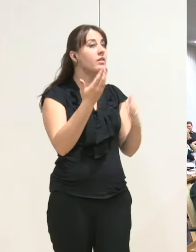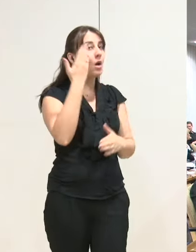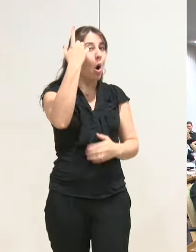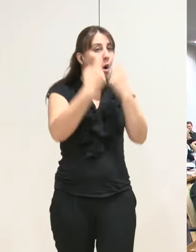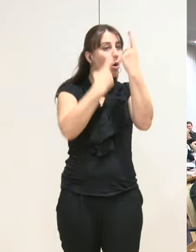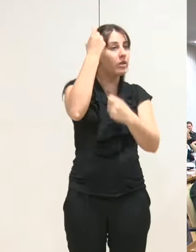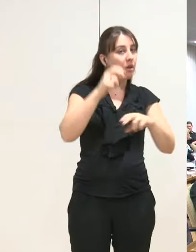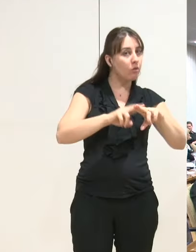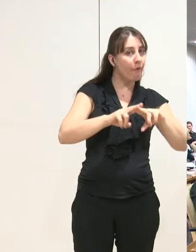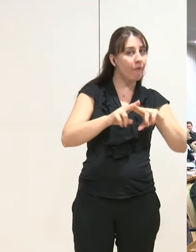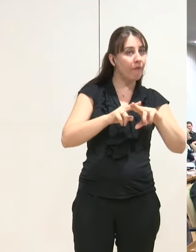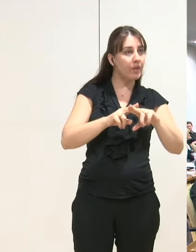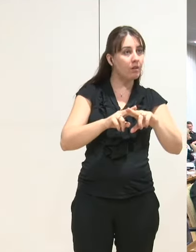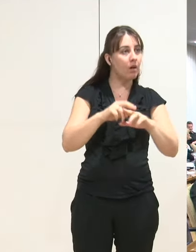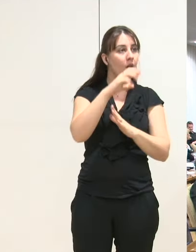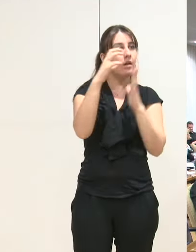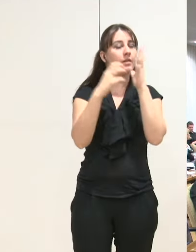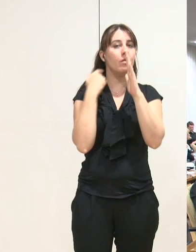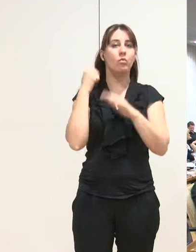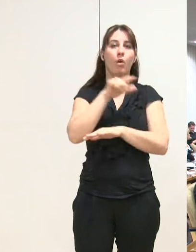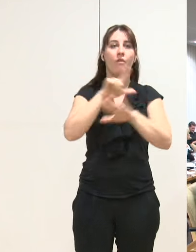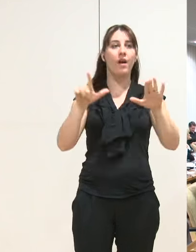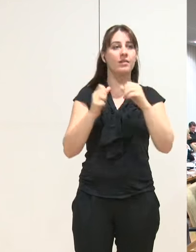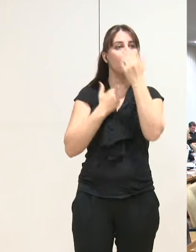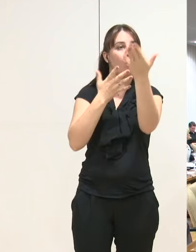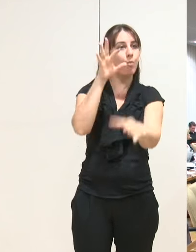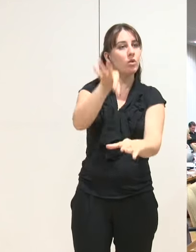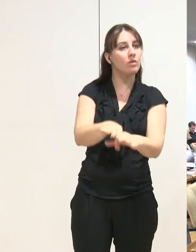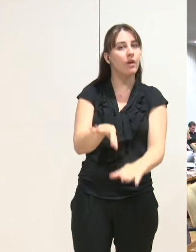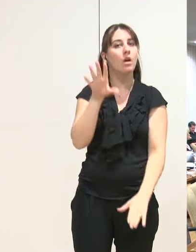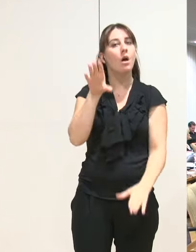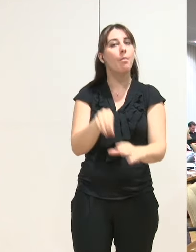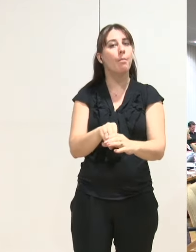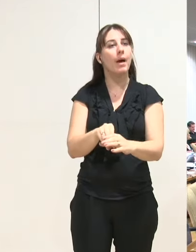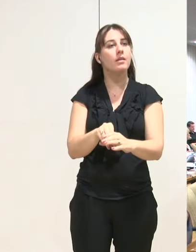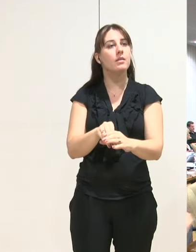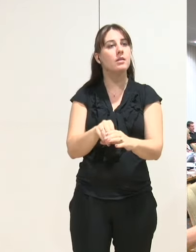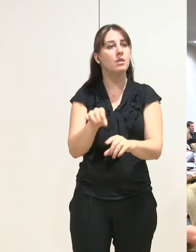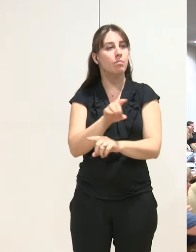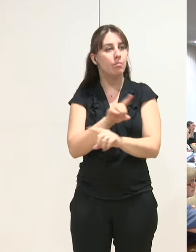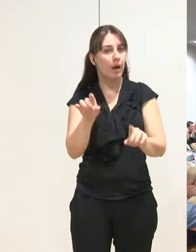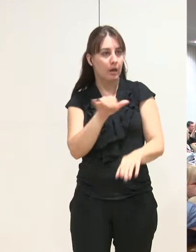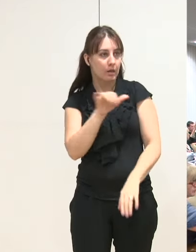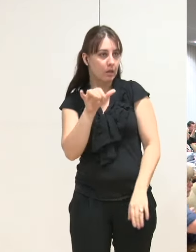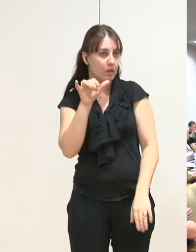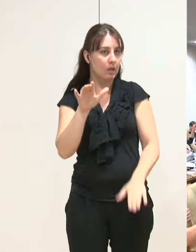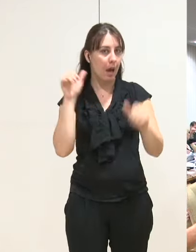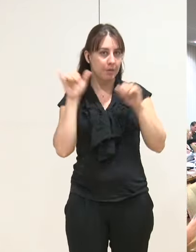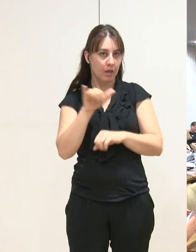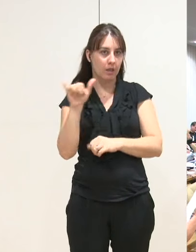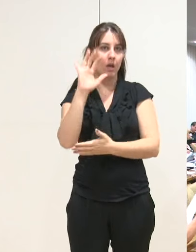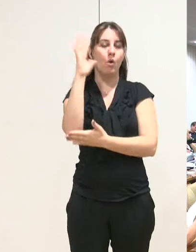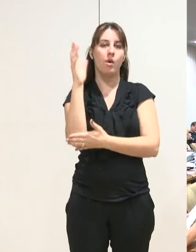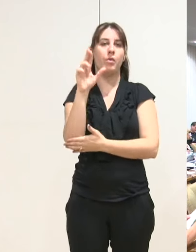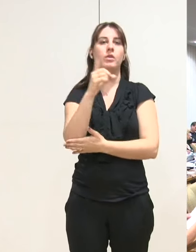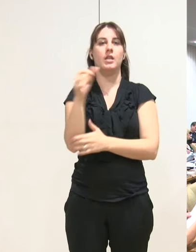je propose de mettre cette délibération numéro 27 au voix qui ne prend pas part au vote qui s'abstient UMP udi société